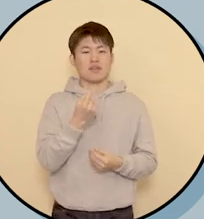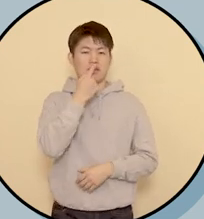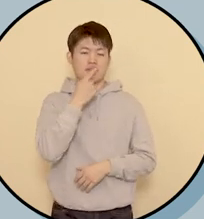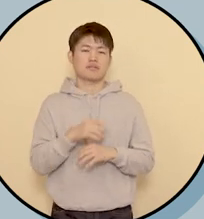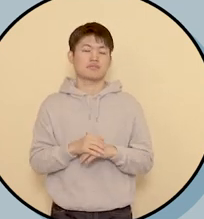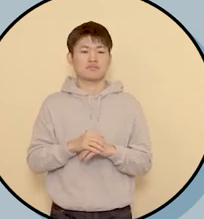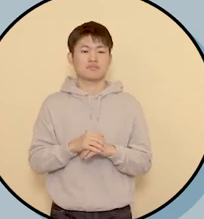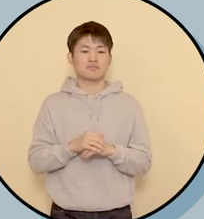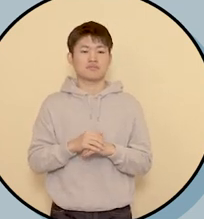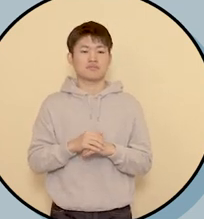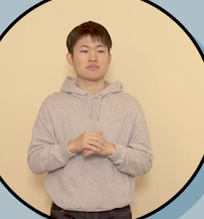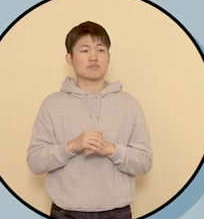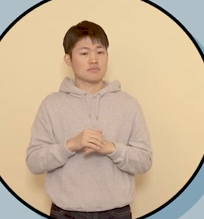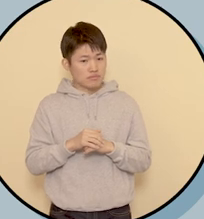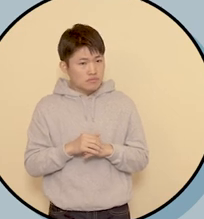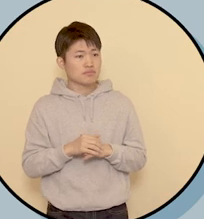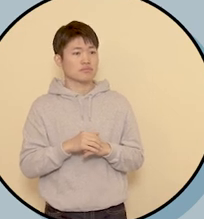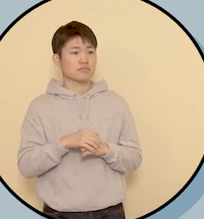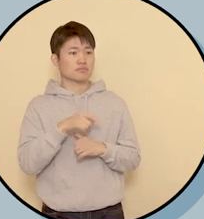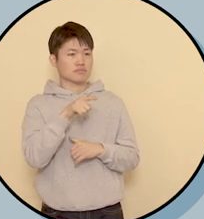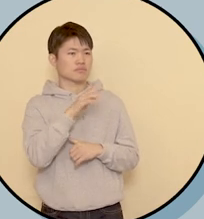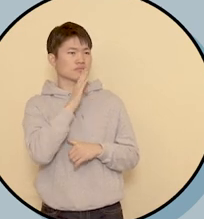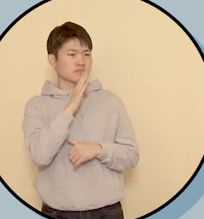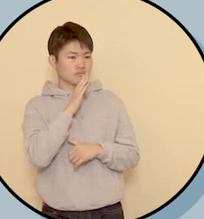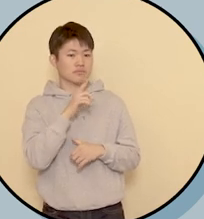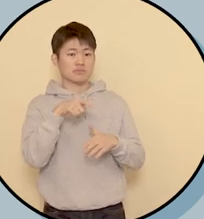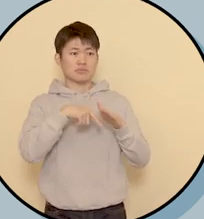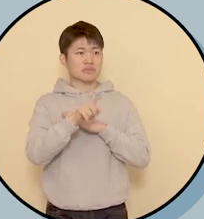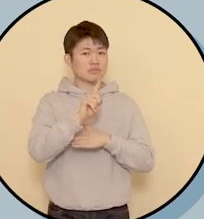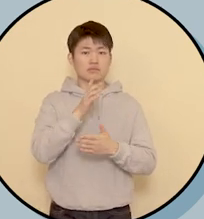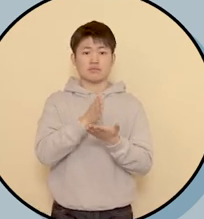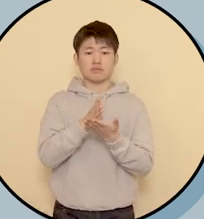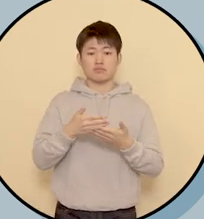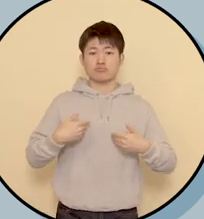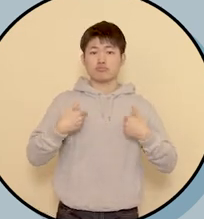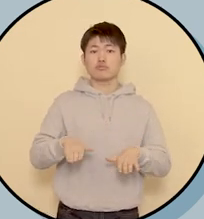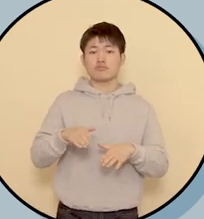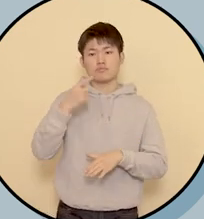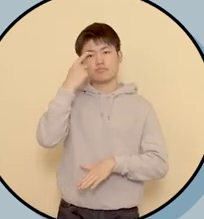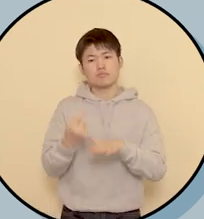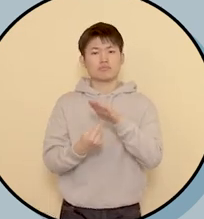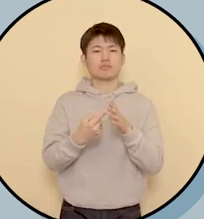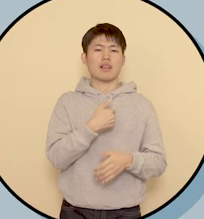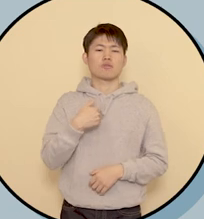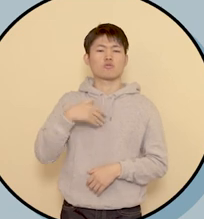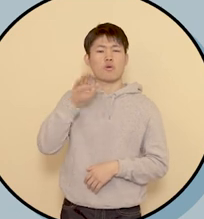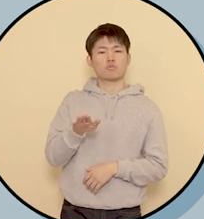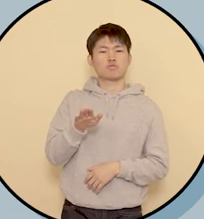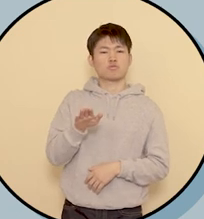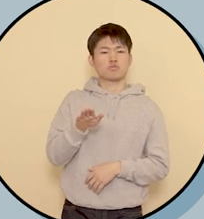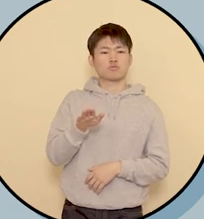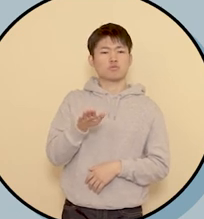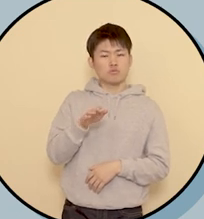演劇見るに限らず思いました。 結構本当に説明しないことで見えてくることってあ